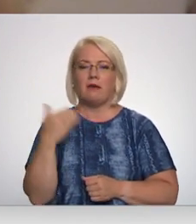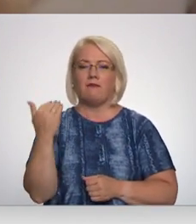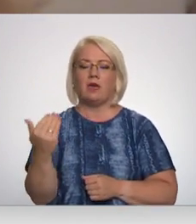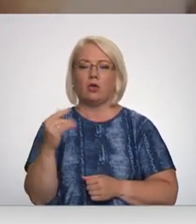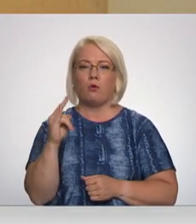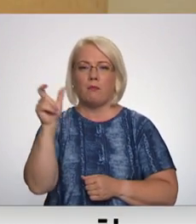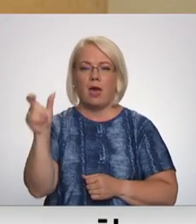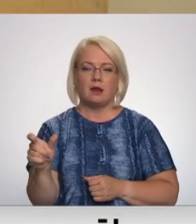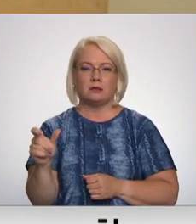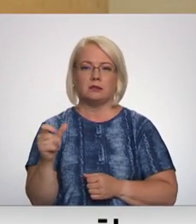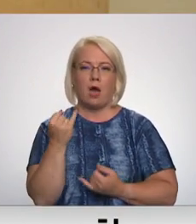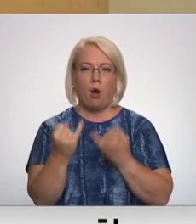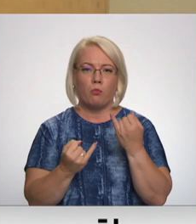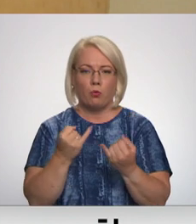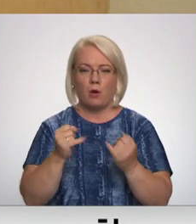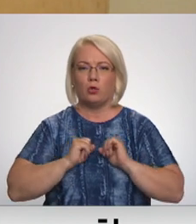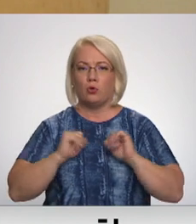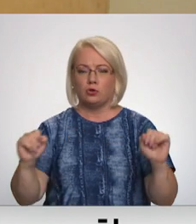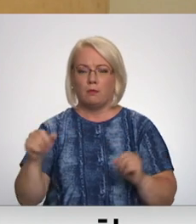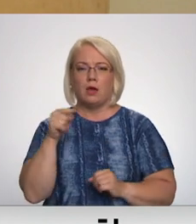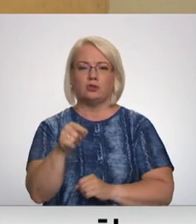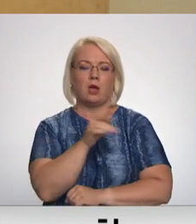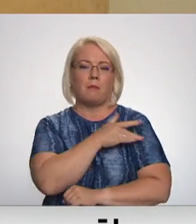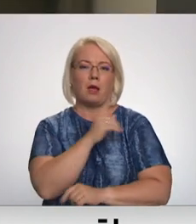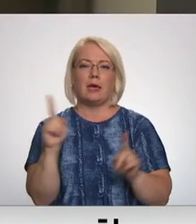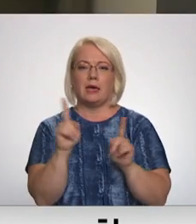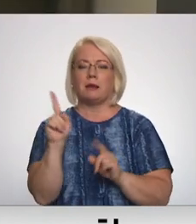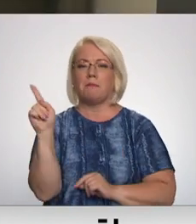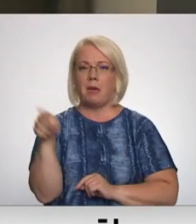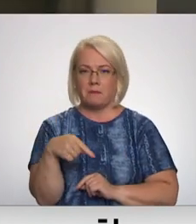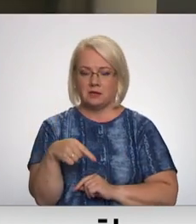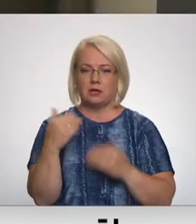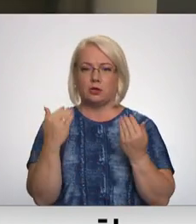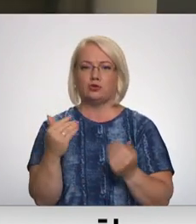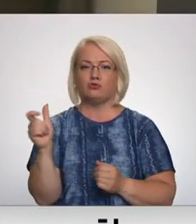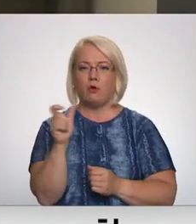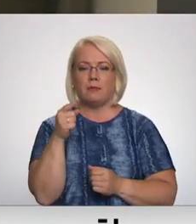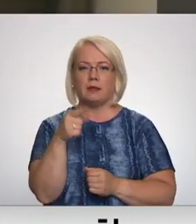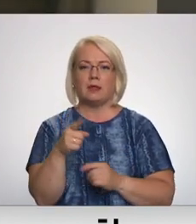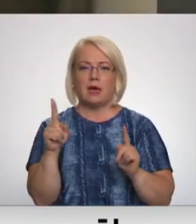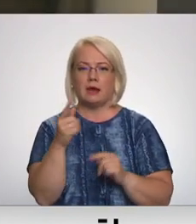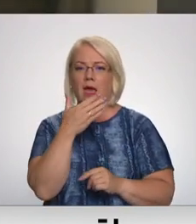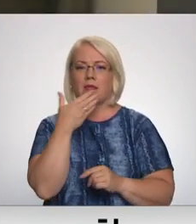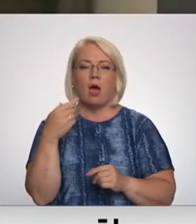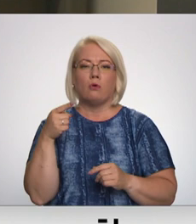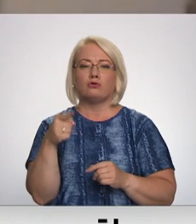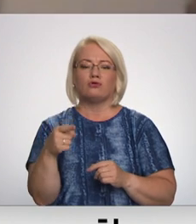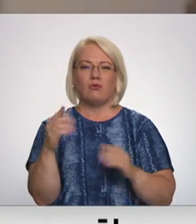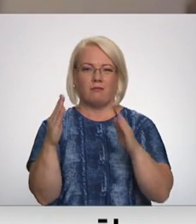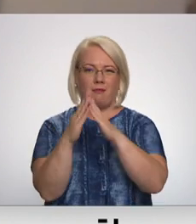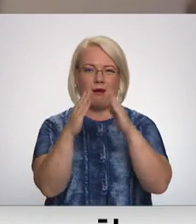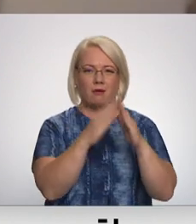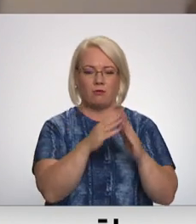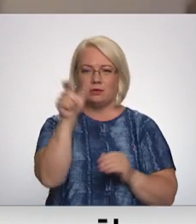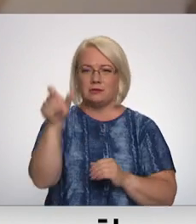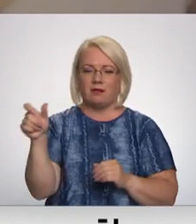aprūpēts drošībā. Jā, šie pakalpojumi tiešām ir pieprasīti. Diemžēl šobrīd tā arī, ka vienkārši nav šīs infrastruktūras, jā, un